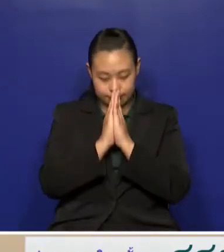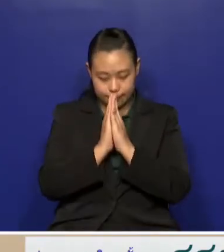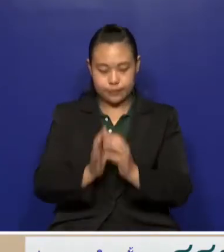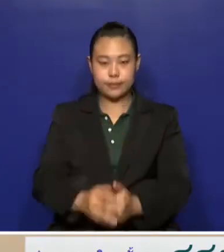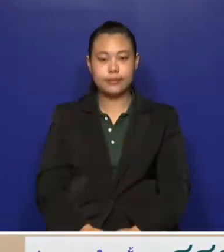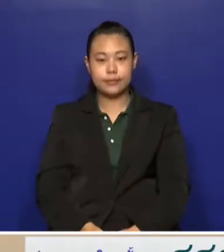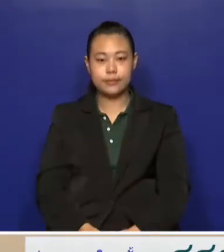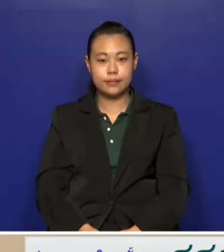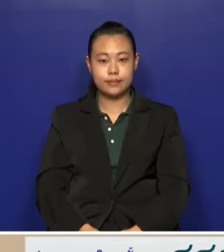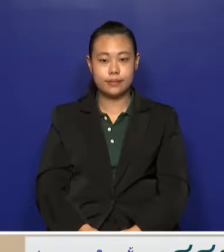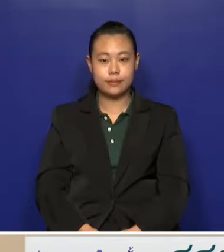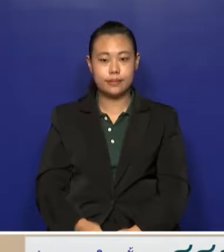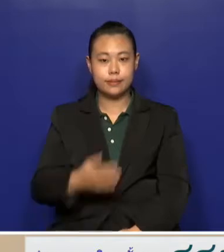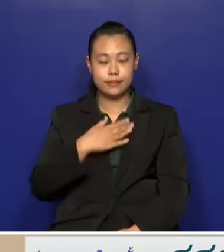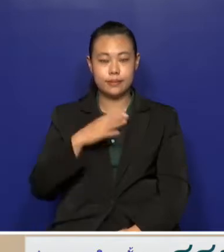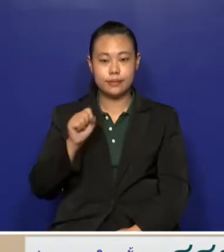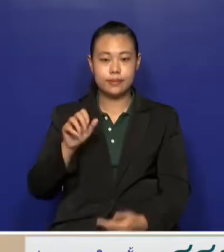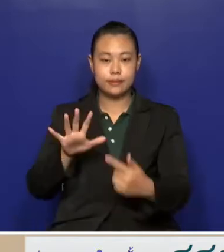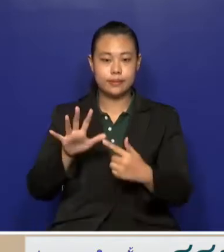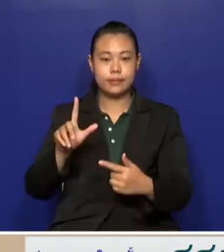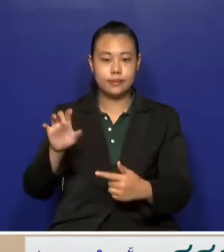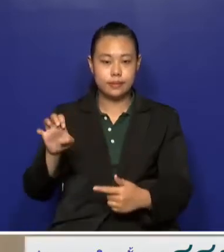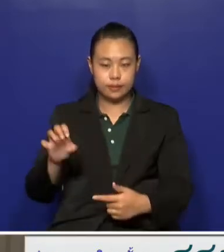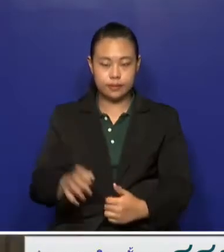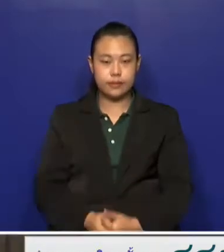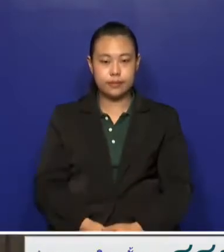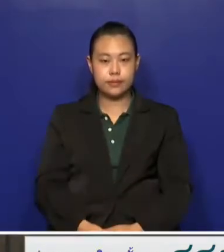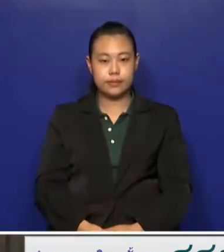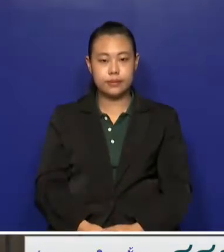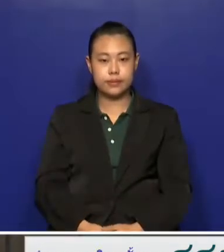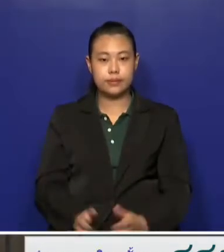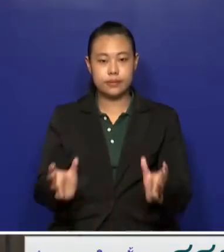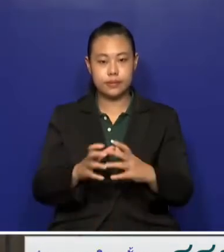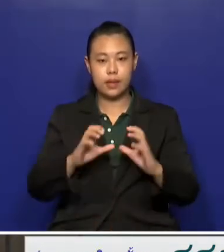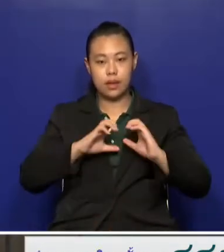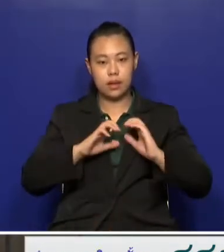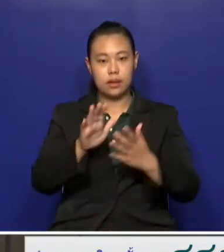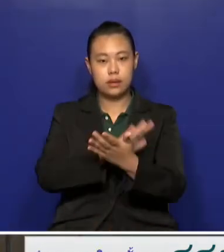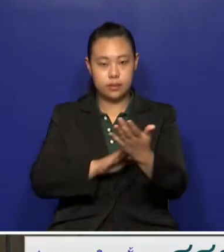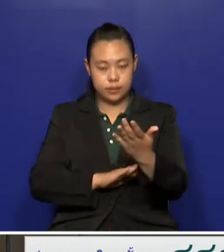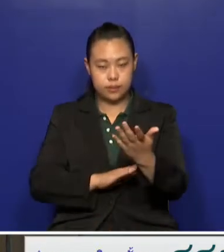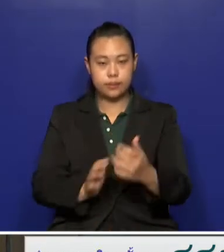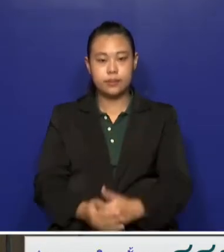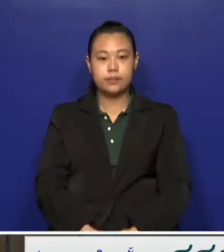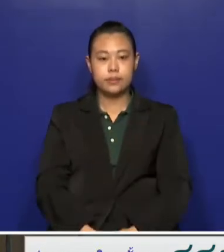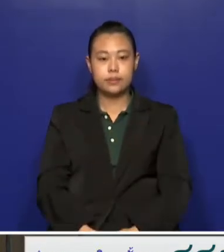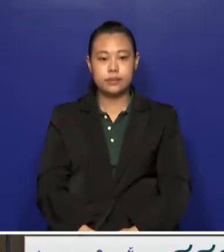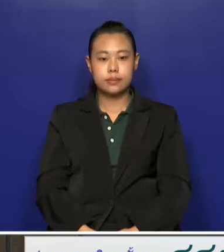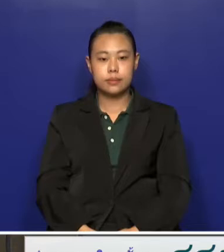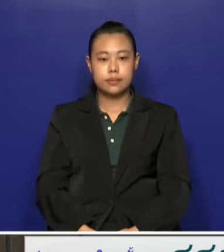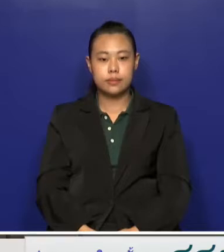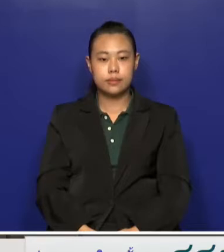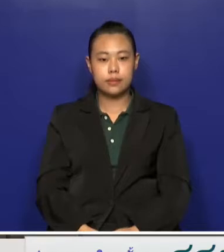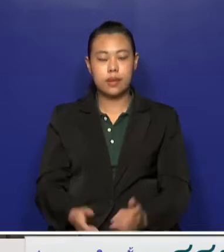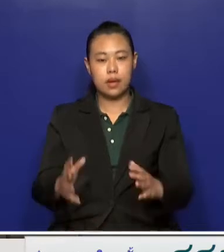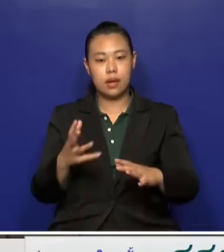ารพผมสำรีรักสุธีบัญชีรายชื่อพรรคภูมิใจไทยจากจังหวัดมหาสาร